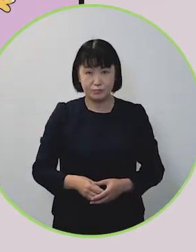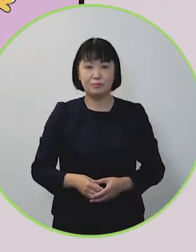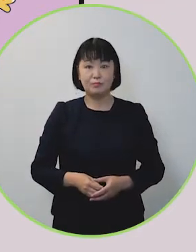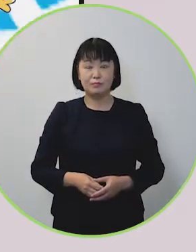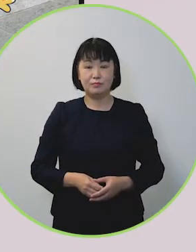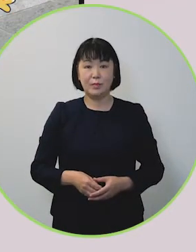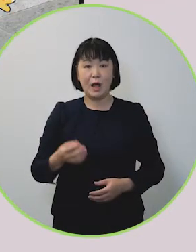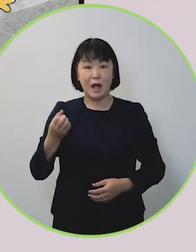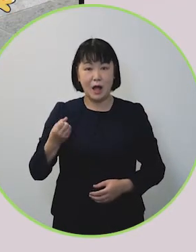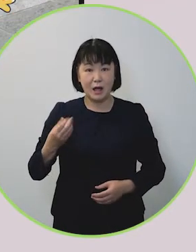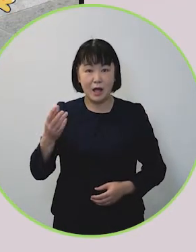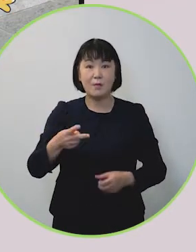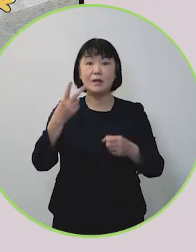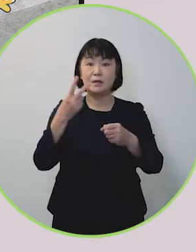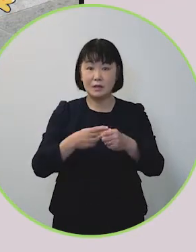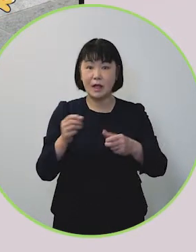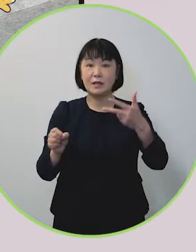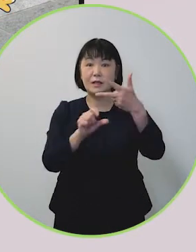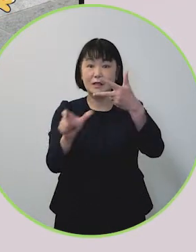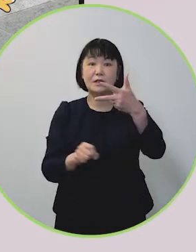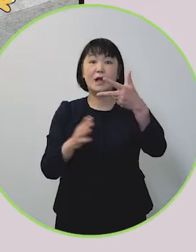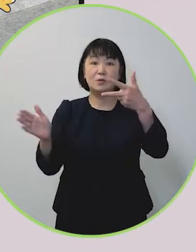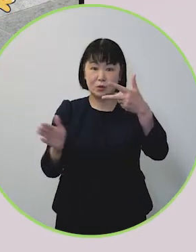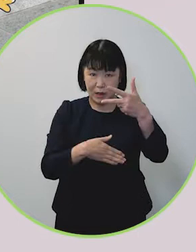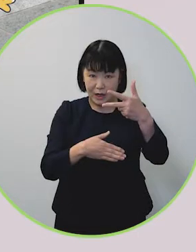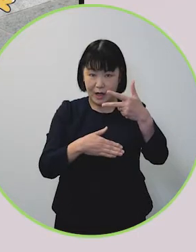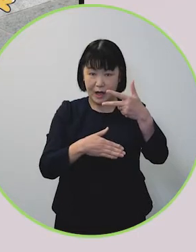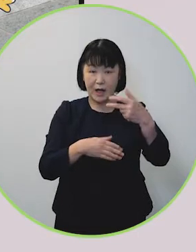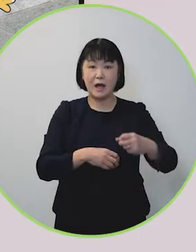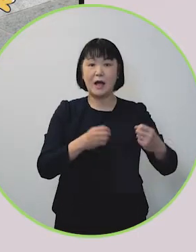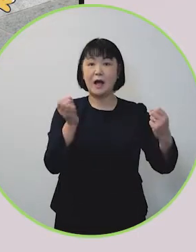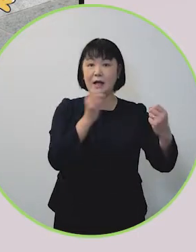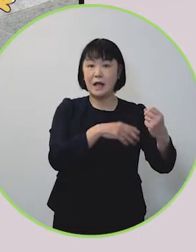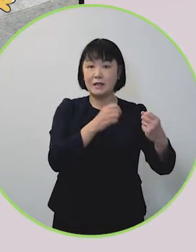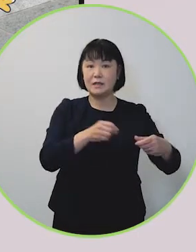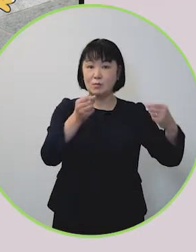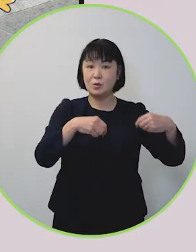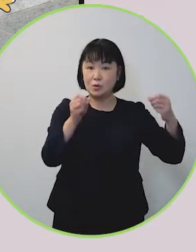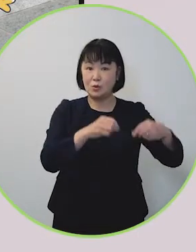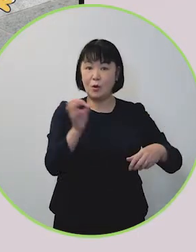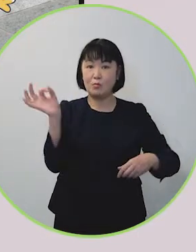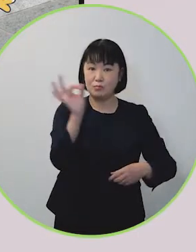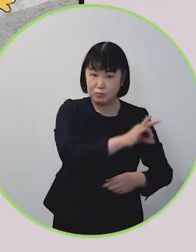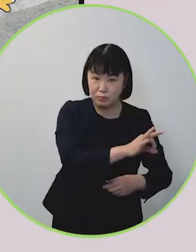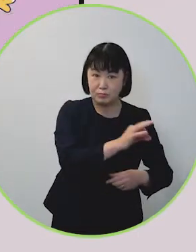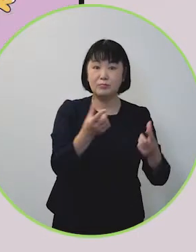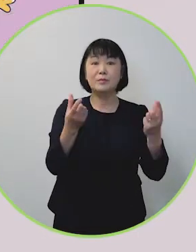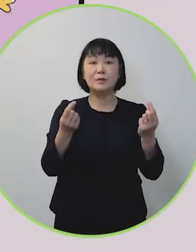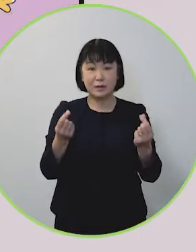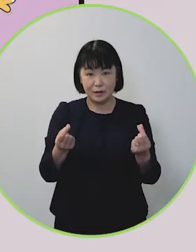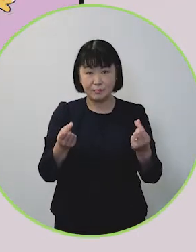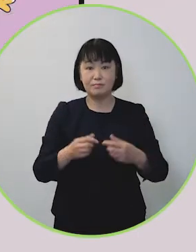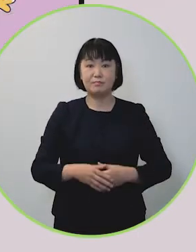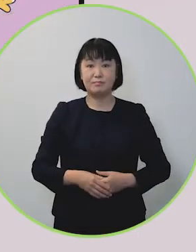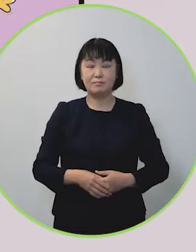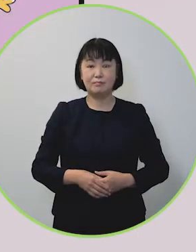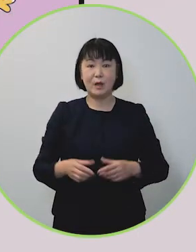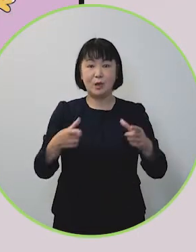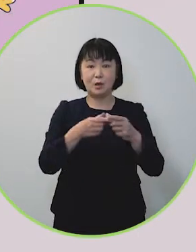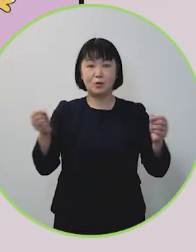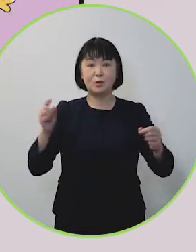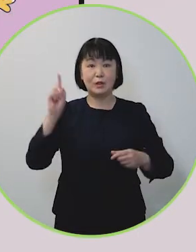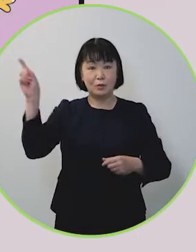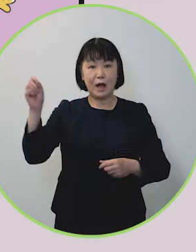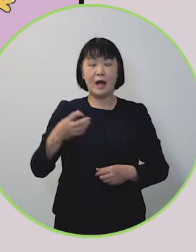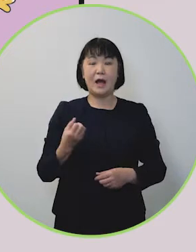知ってるよ例は2年7月から目地袋が有料化になったよねー国は例